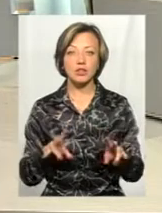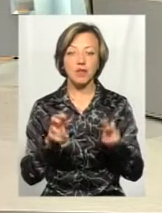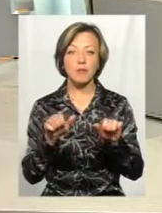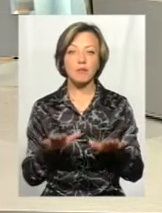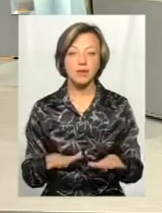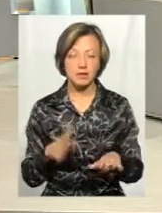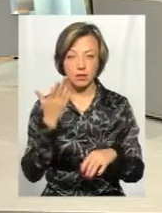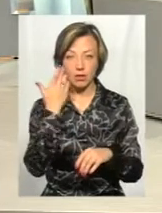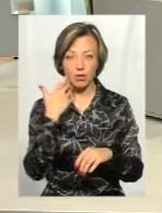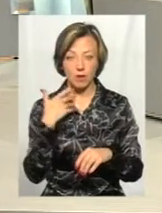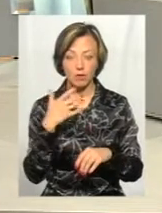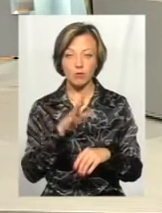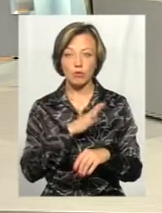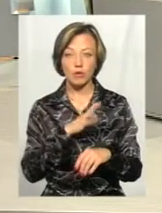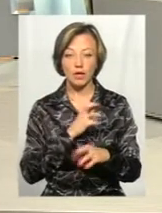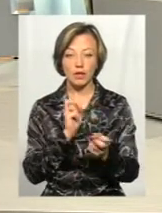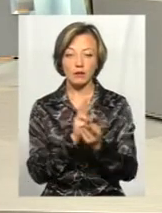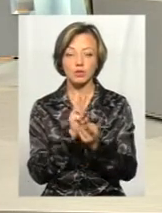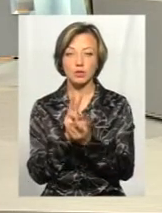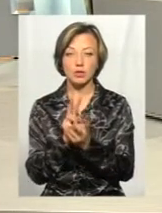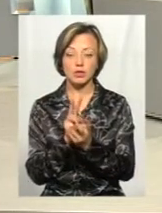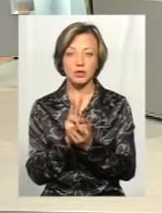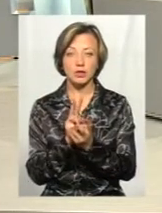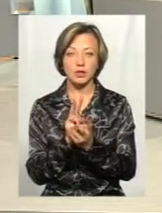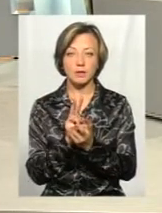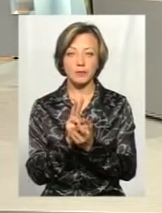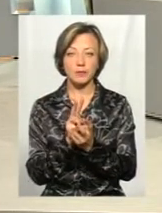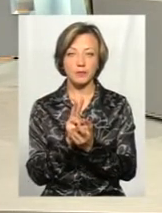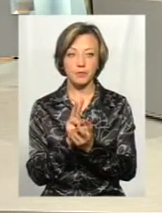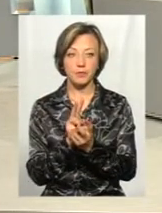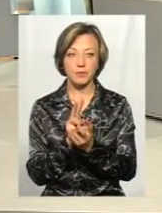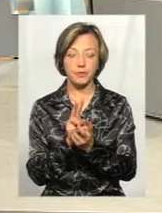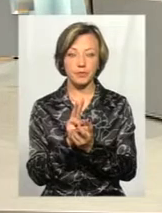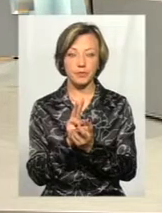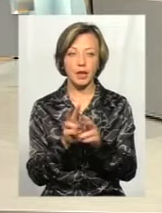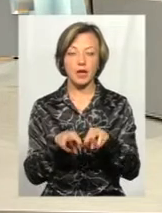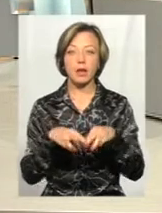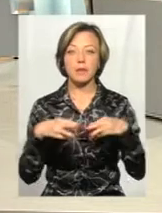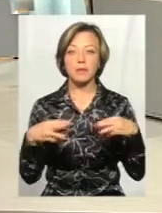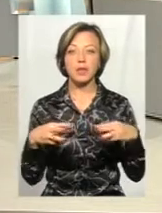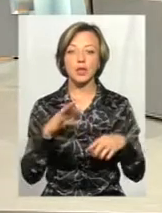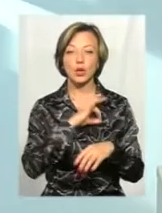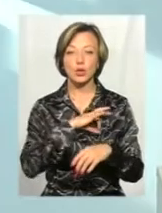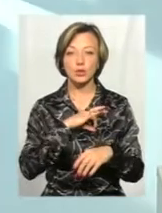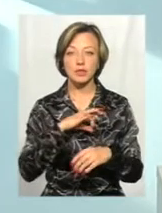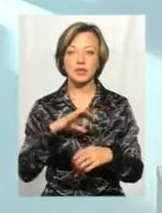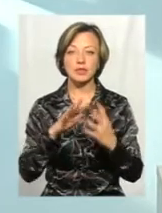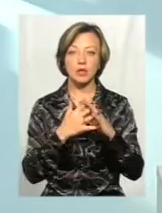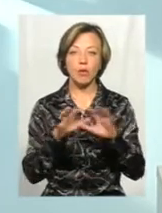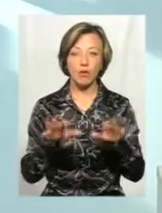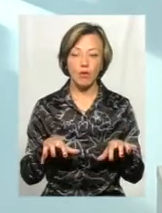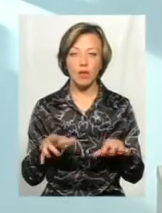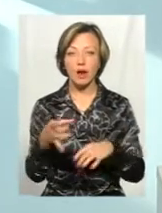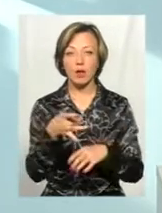місці. Коли були на зустрічі таких Мін'юста і за моєї присутності, були присутні сільські голови,